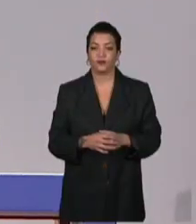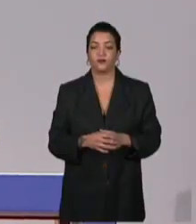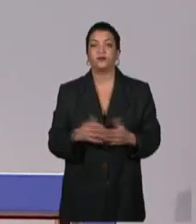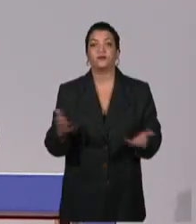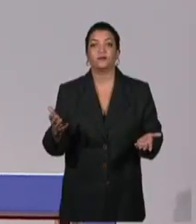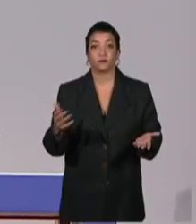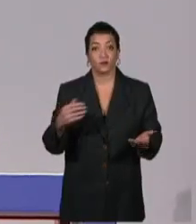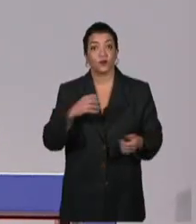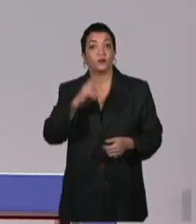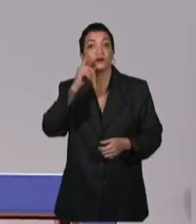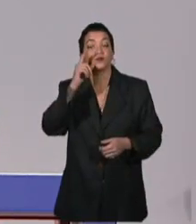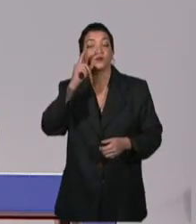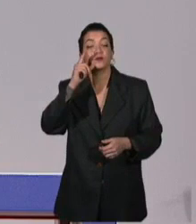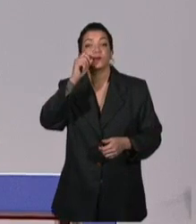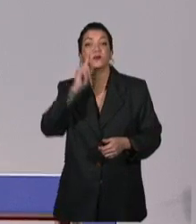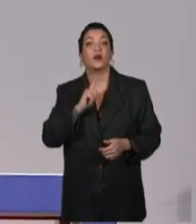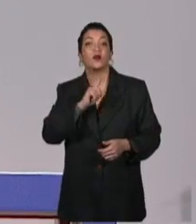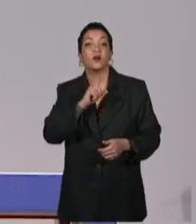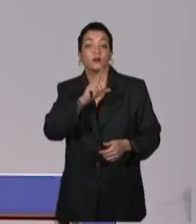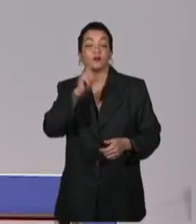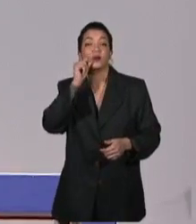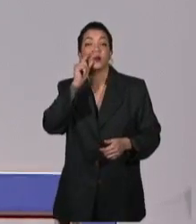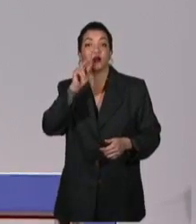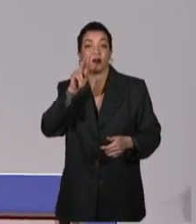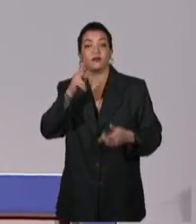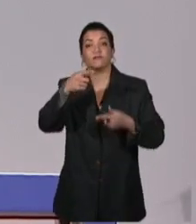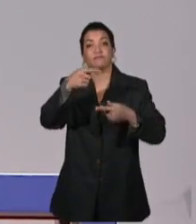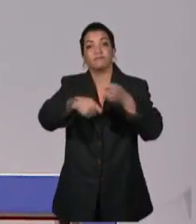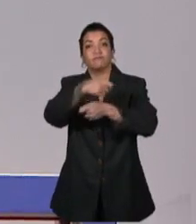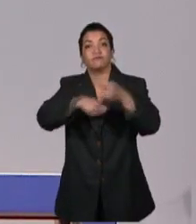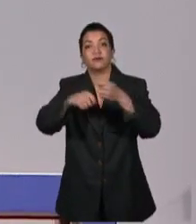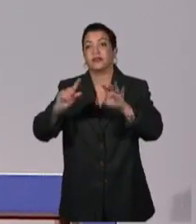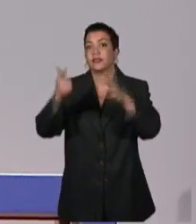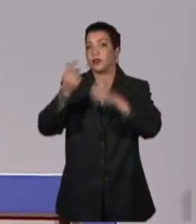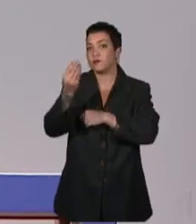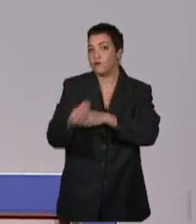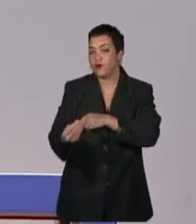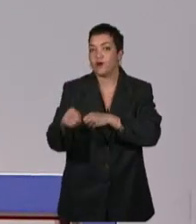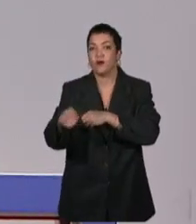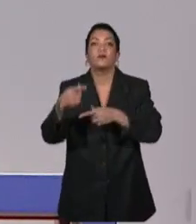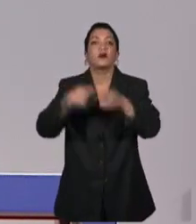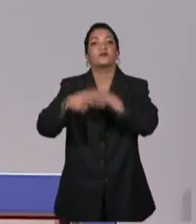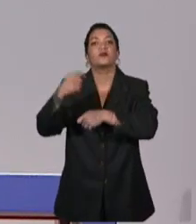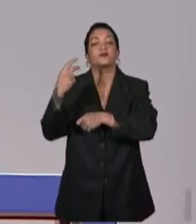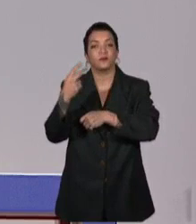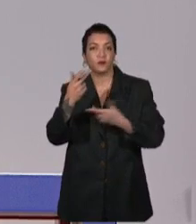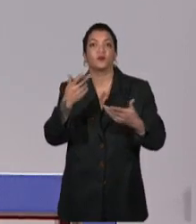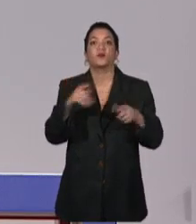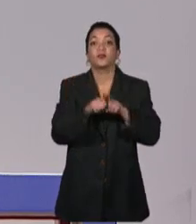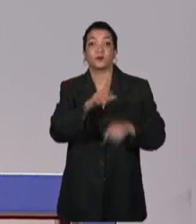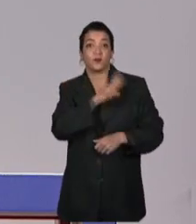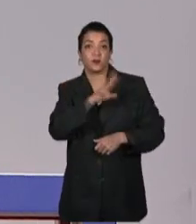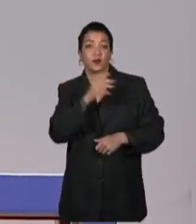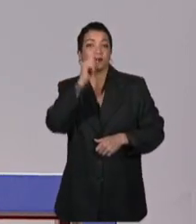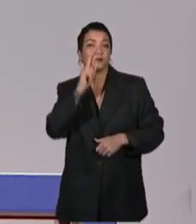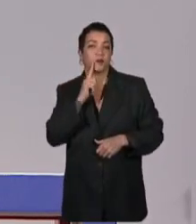Fille de prof, mon père était le 7e enfant d'un mercier bonnetier de Gap, monté à Paris pour